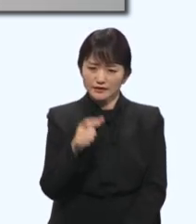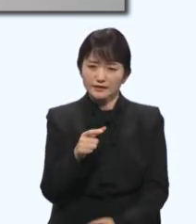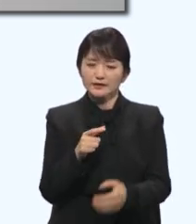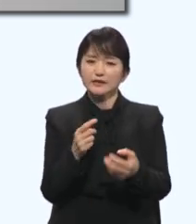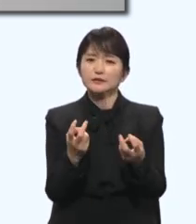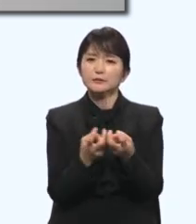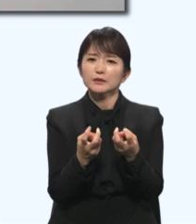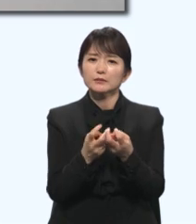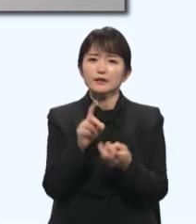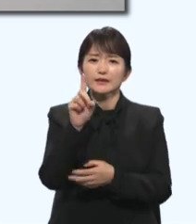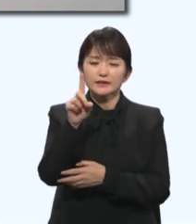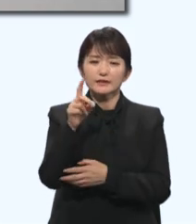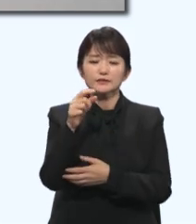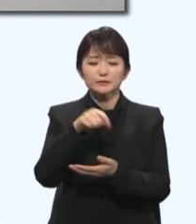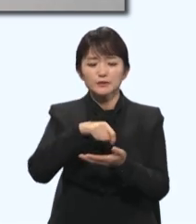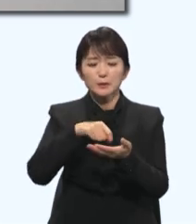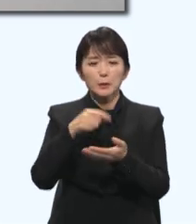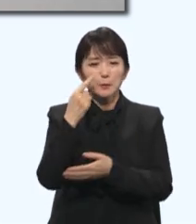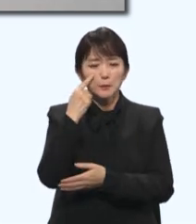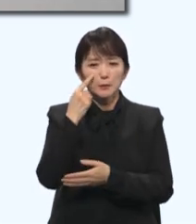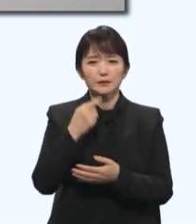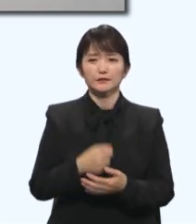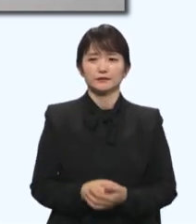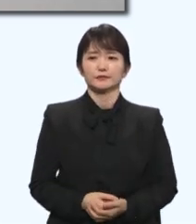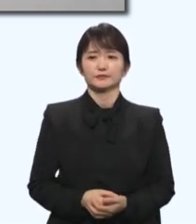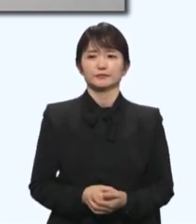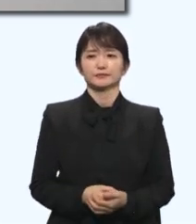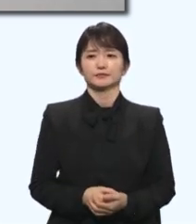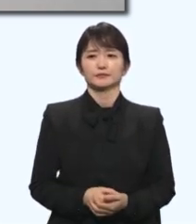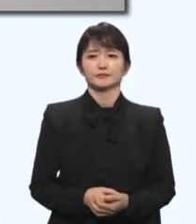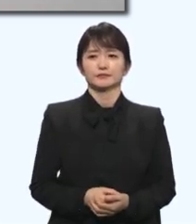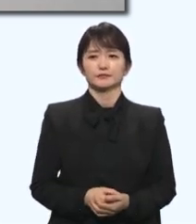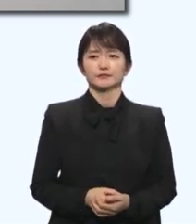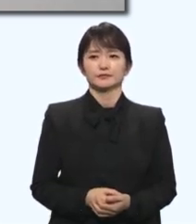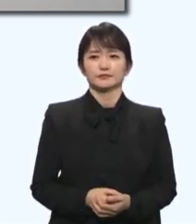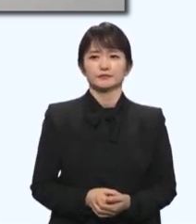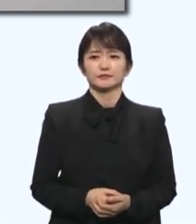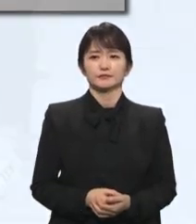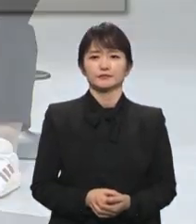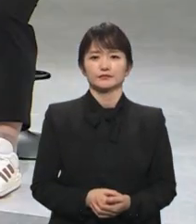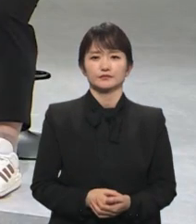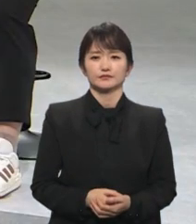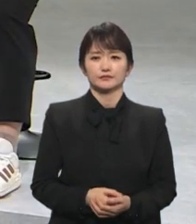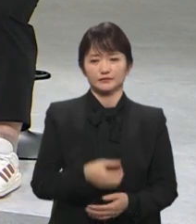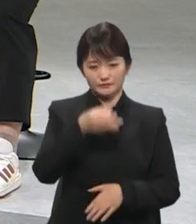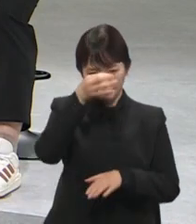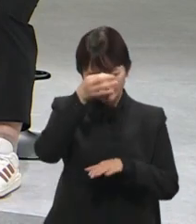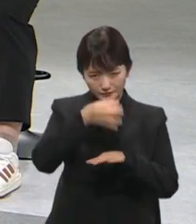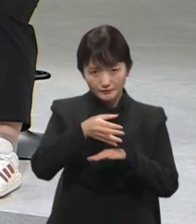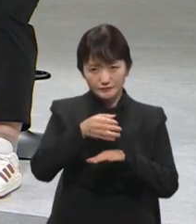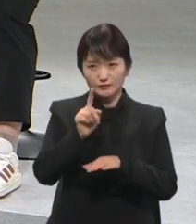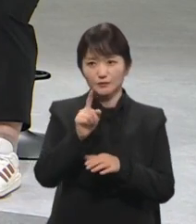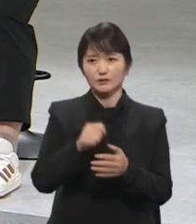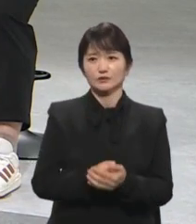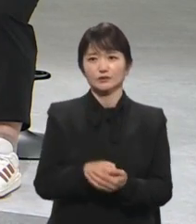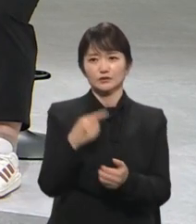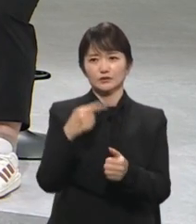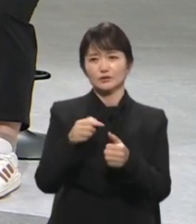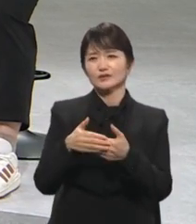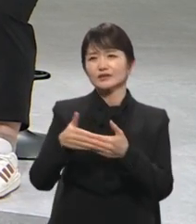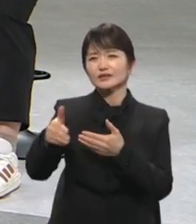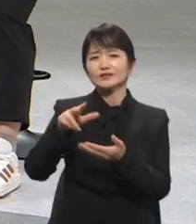가지만 서술하시오 이렇게 해가지고 저렇게 코일이 감겨 있는 모습을 보게 되는 것이죠 이게 죄송하지만 어 어느 교육 과정의